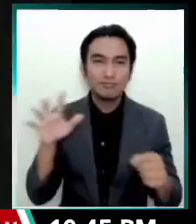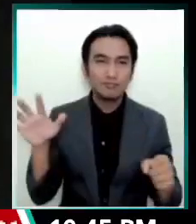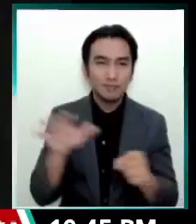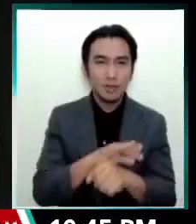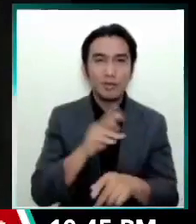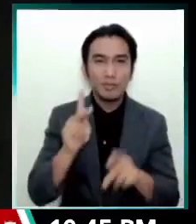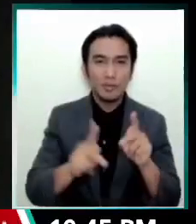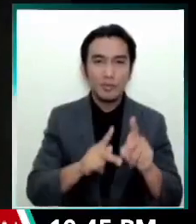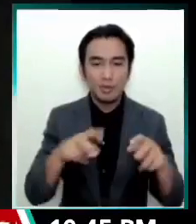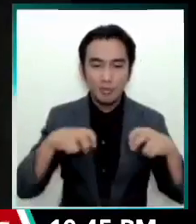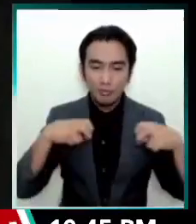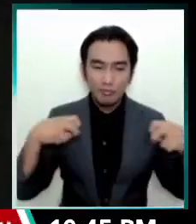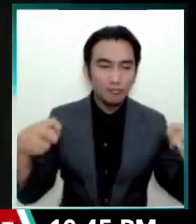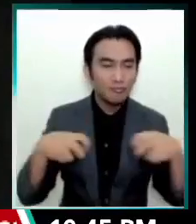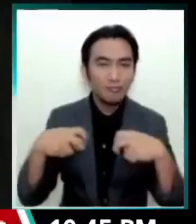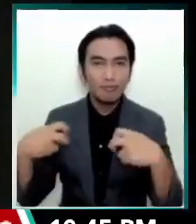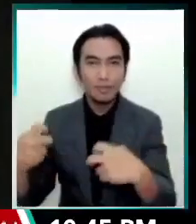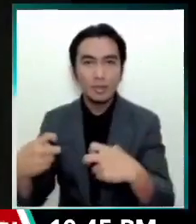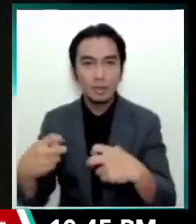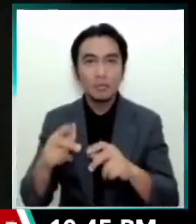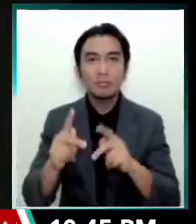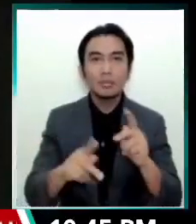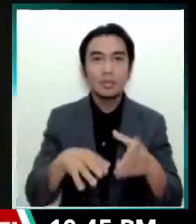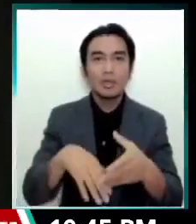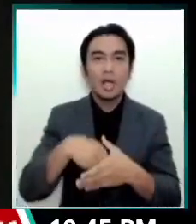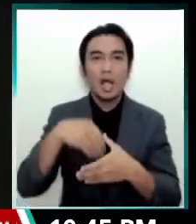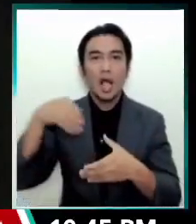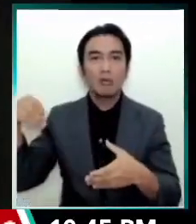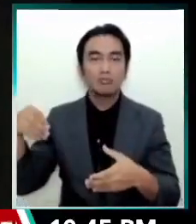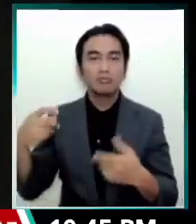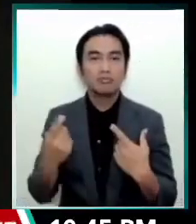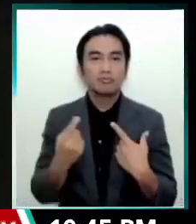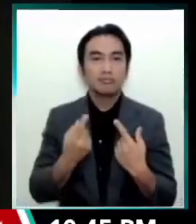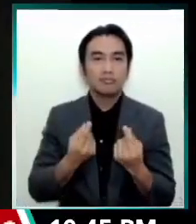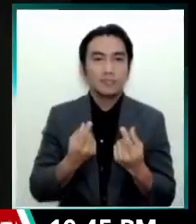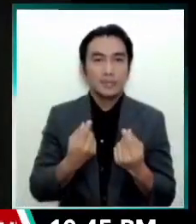labas ay nagsisitayuan ang mga turista para nga ma-enjoy